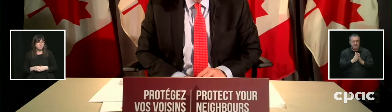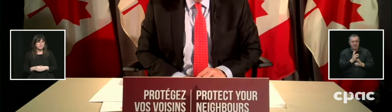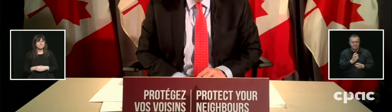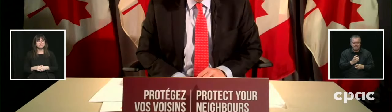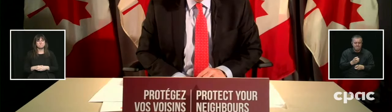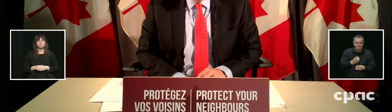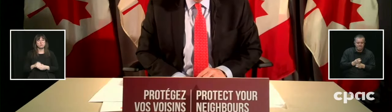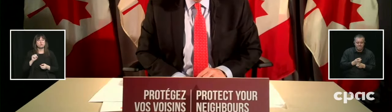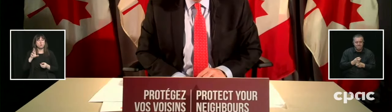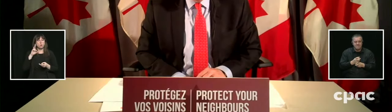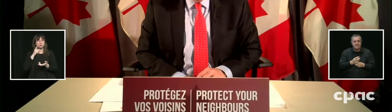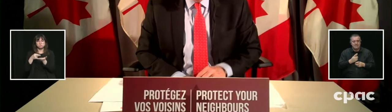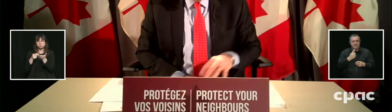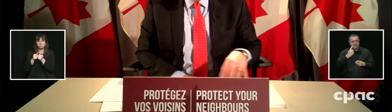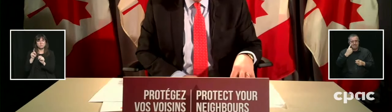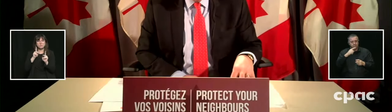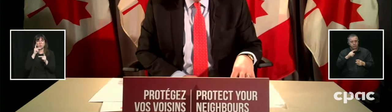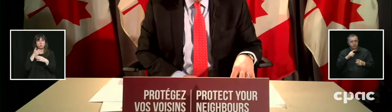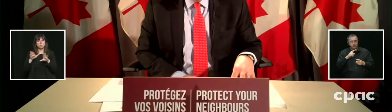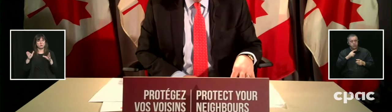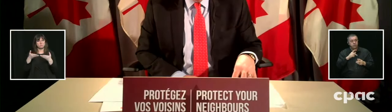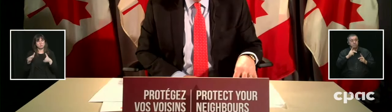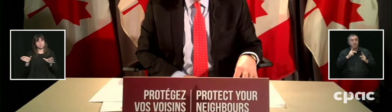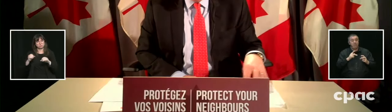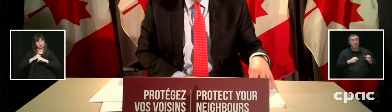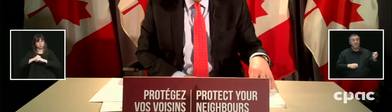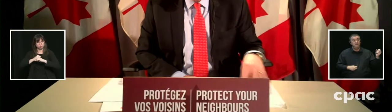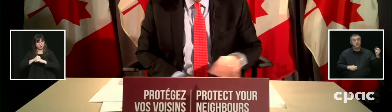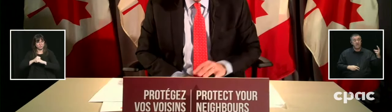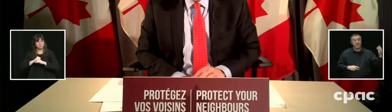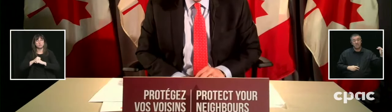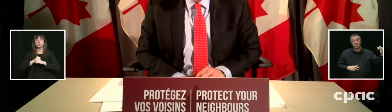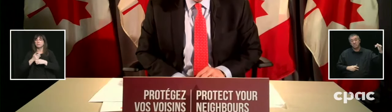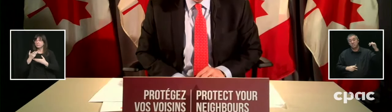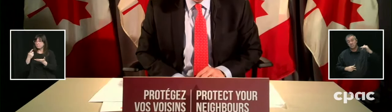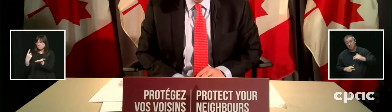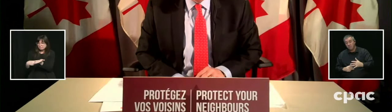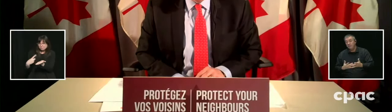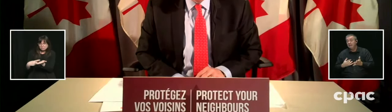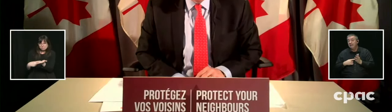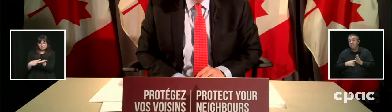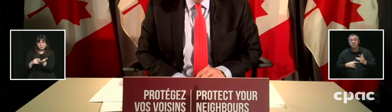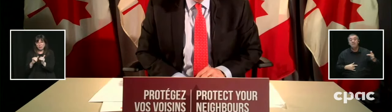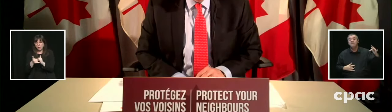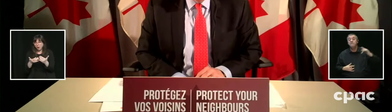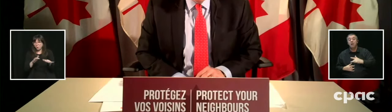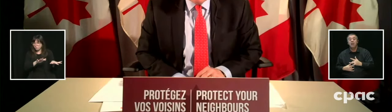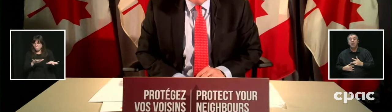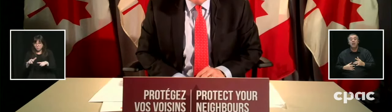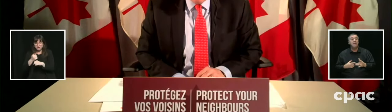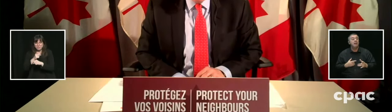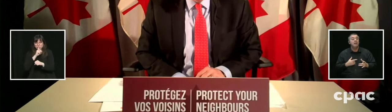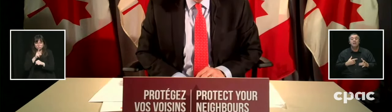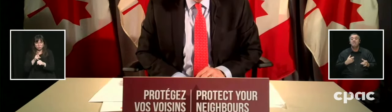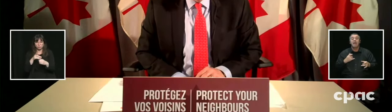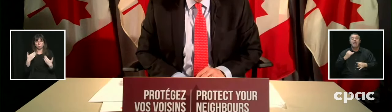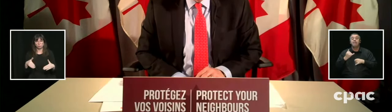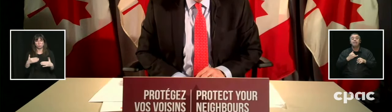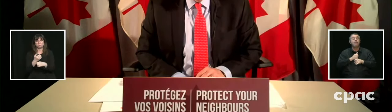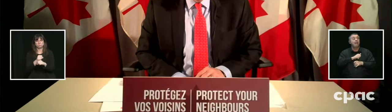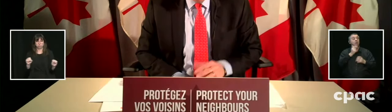mesures pour les arrivants des voyages, par exemple des vols de